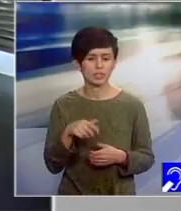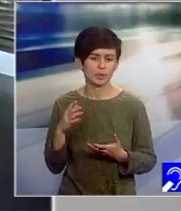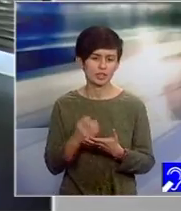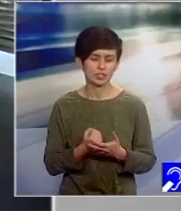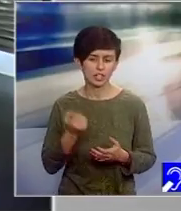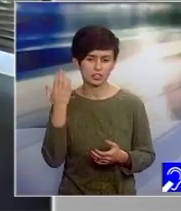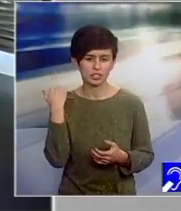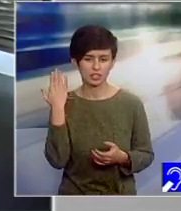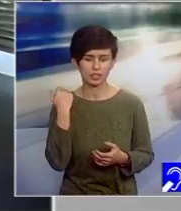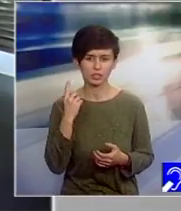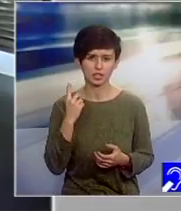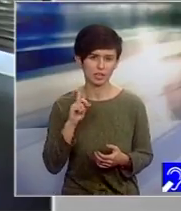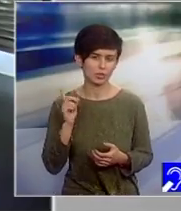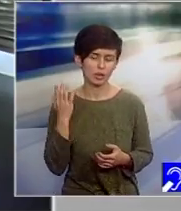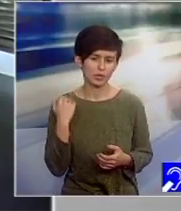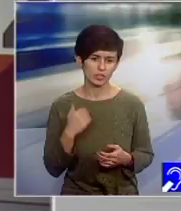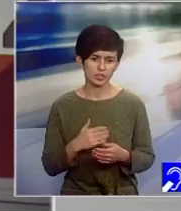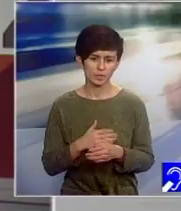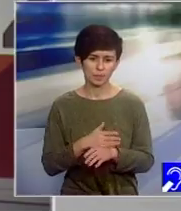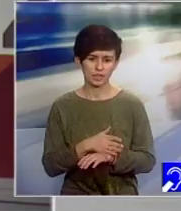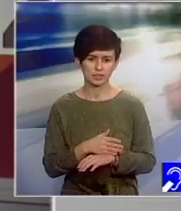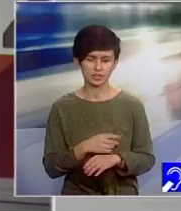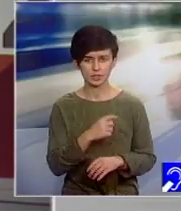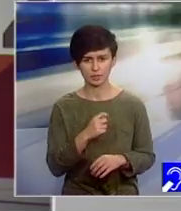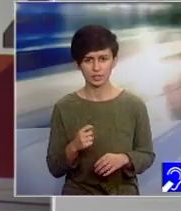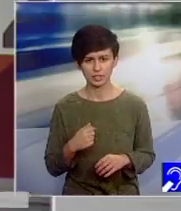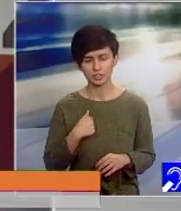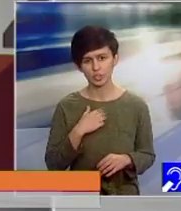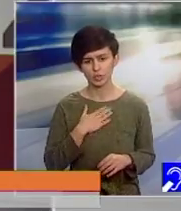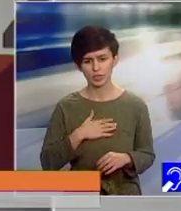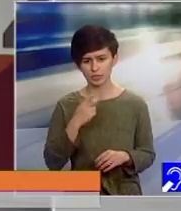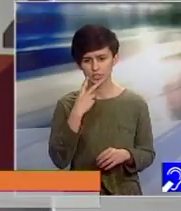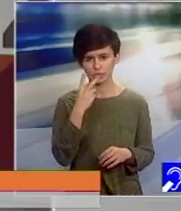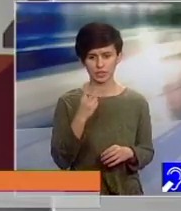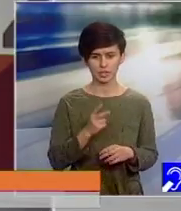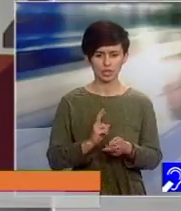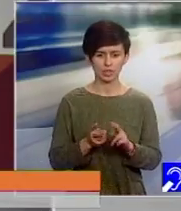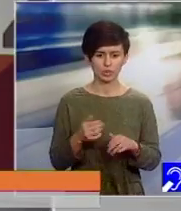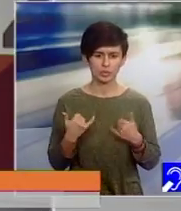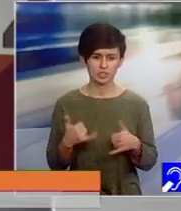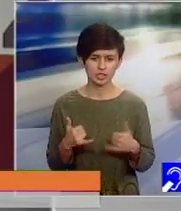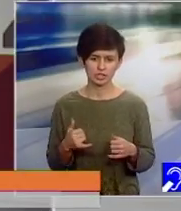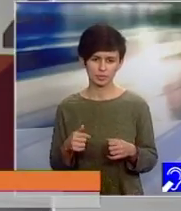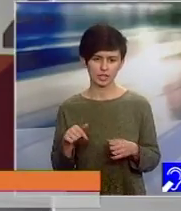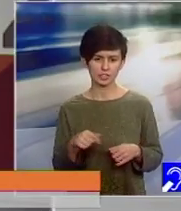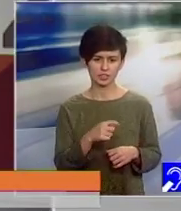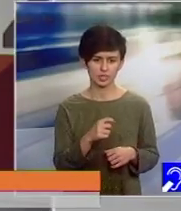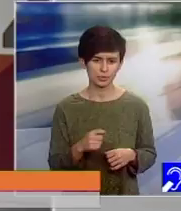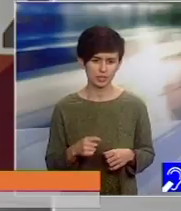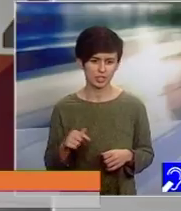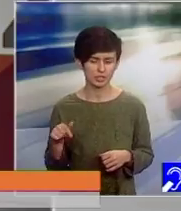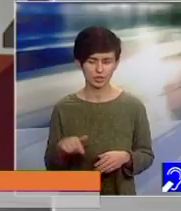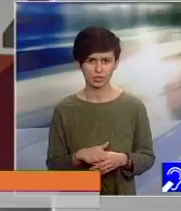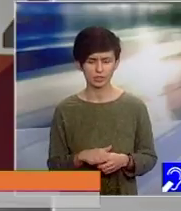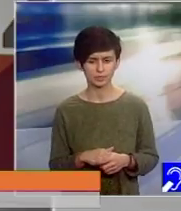am făcut parte din proiect și de-abia aștept să mă duc să văd despre ce este vorba și cum se întâmplă, cum se va demara acest proiect acolo. Am